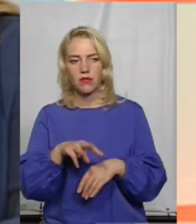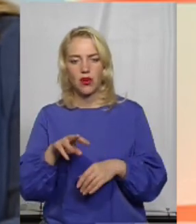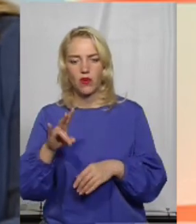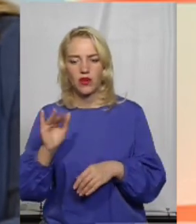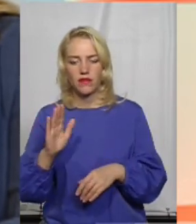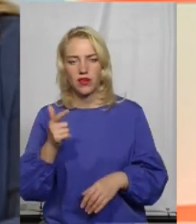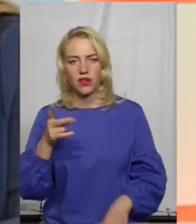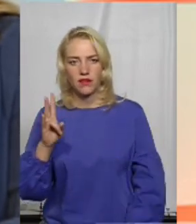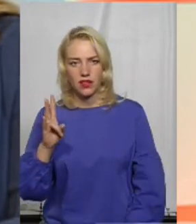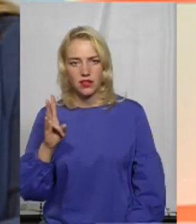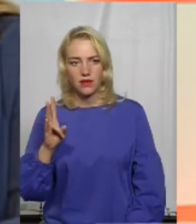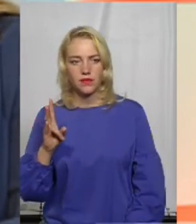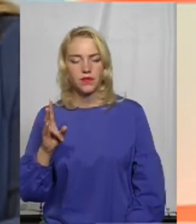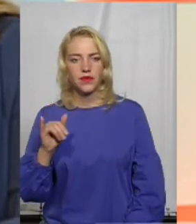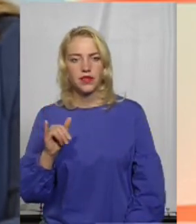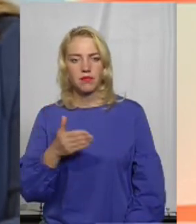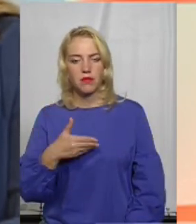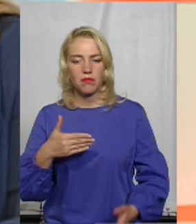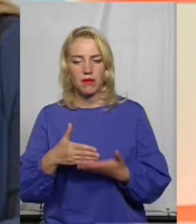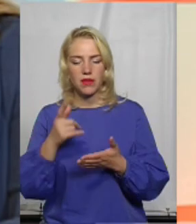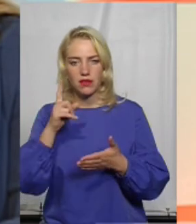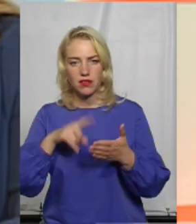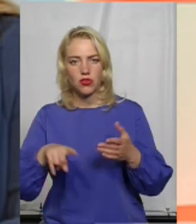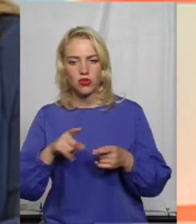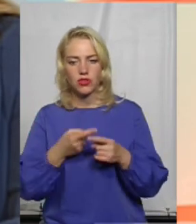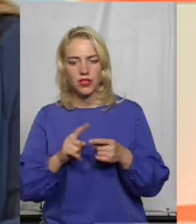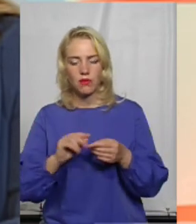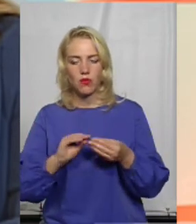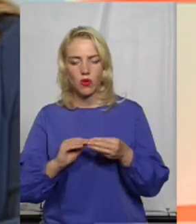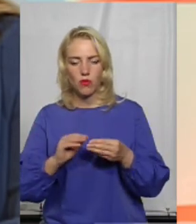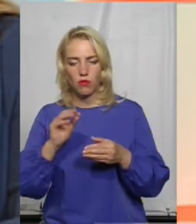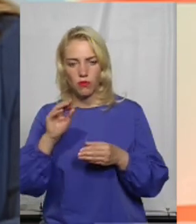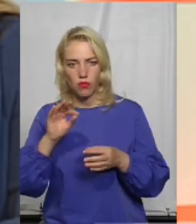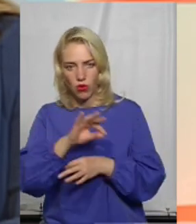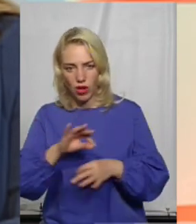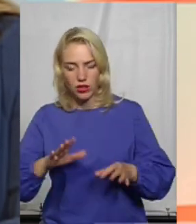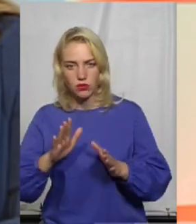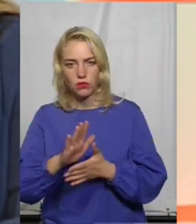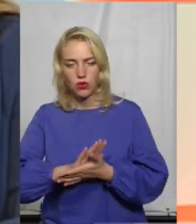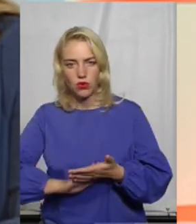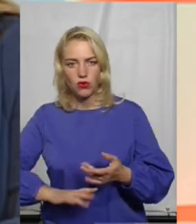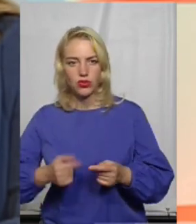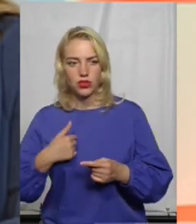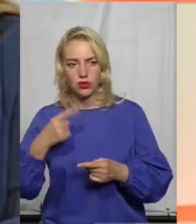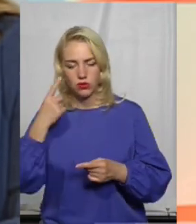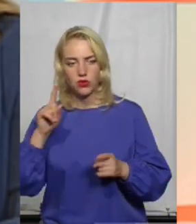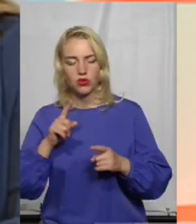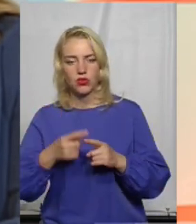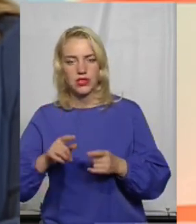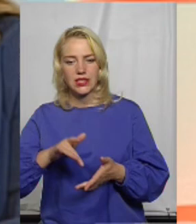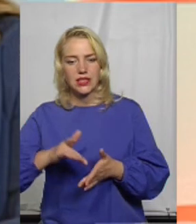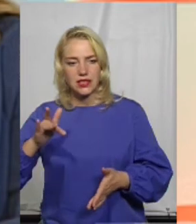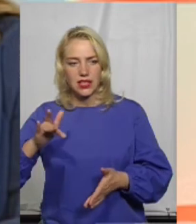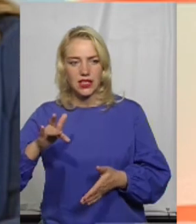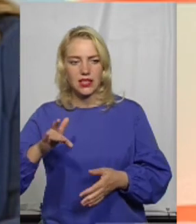10 мільйонів гривень. От. І маю надію, що цей проект буде продовжувати. І мені здається, якраз тут центр